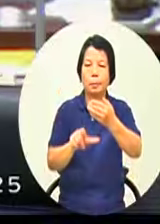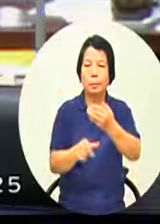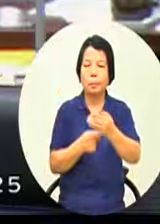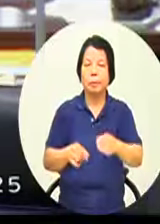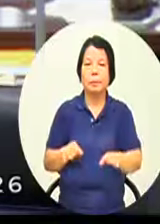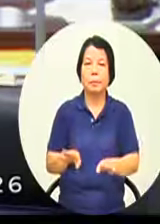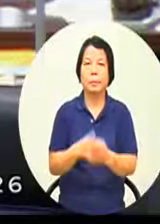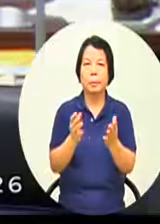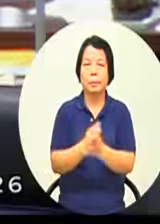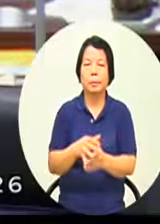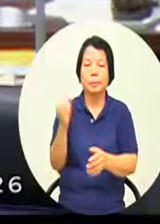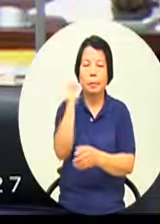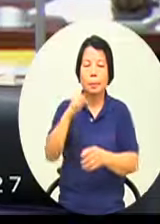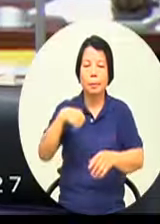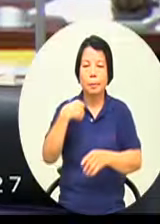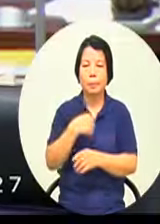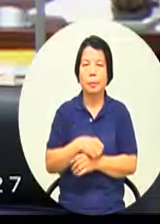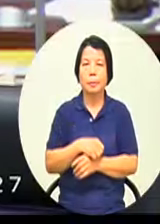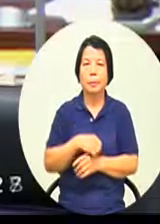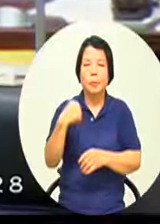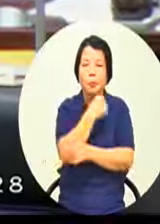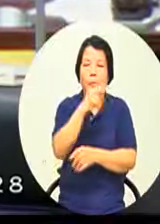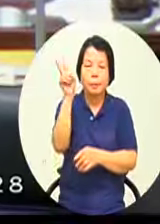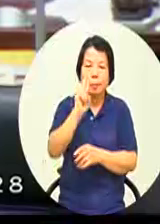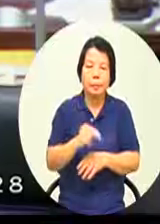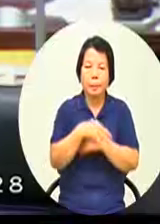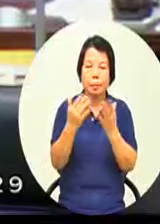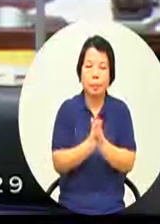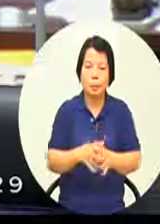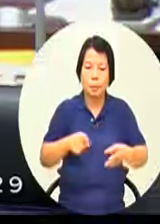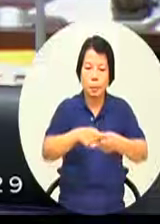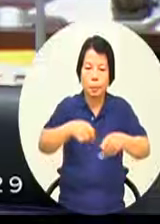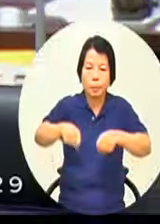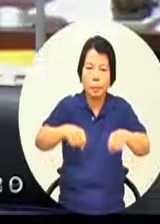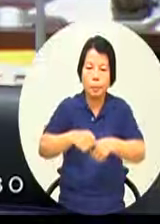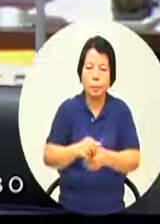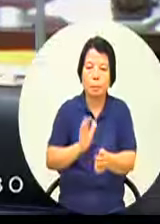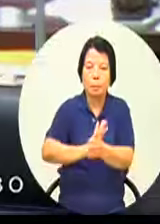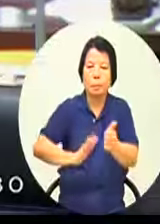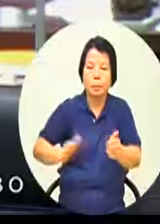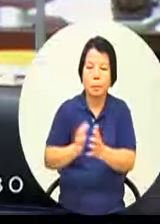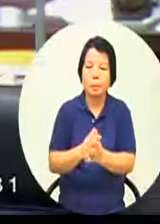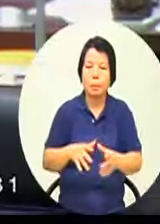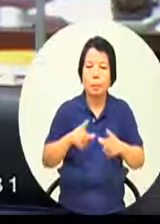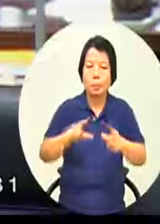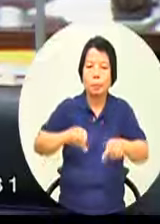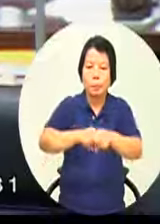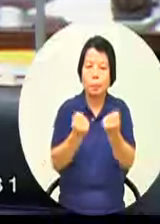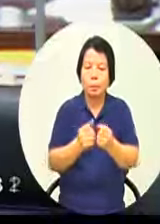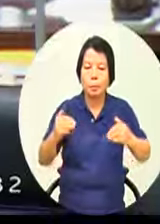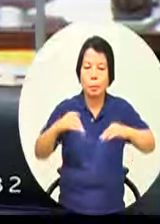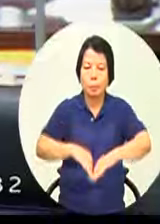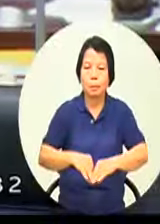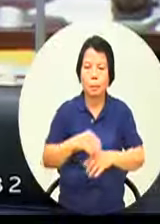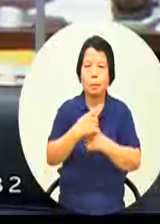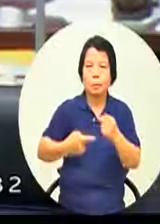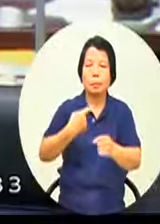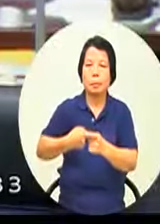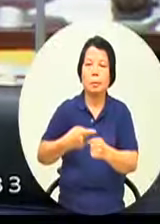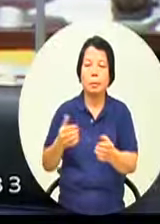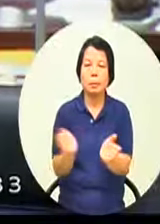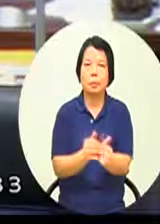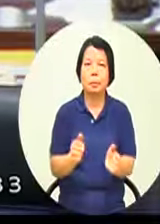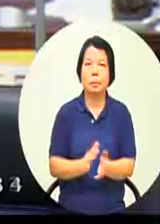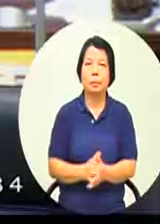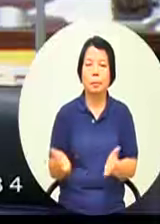因为台电的一个浅盾工程，造成一个大塌陷哈。那一年了，到现在为止